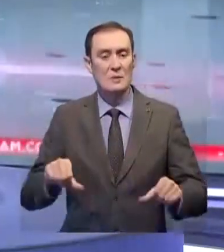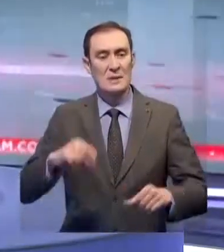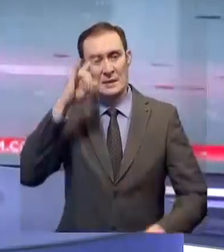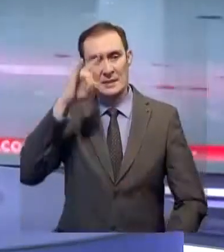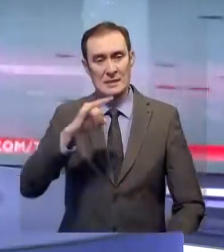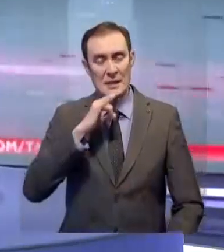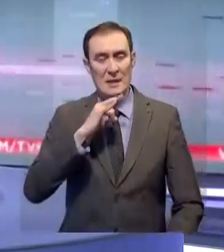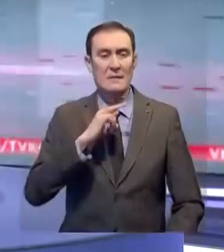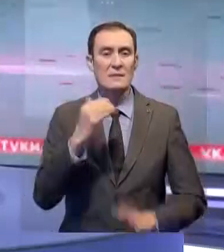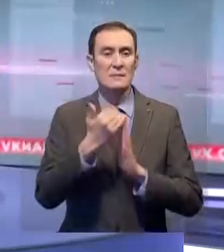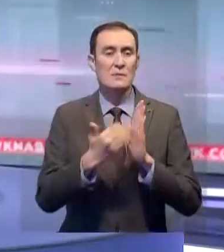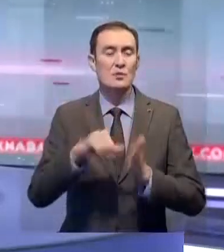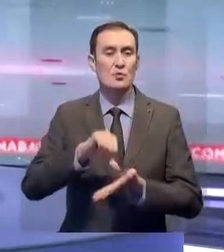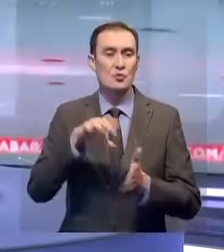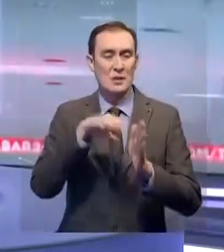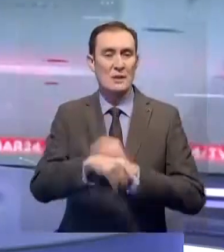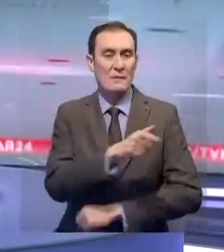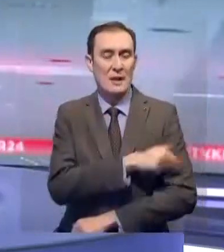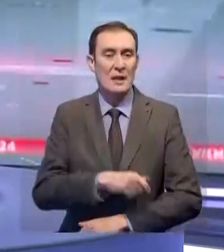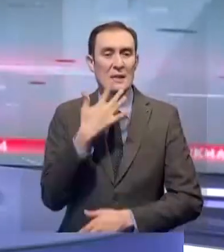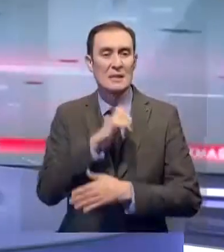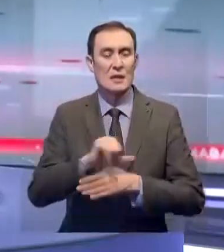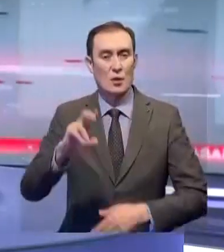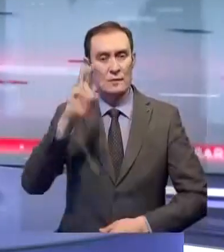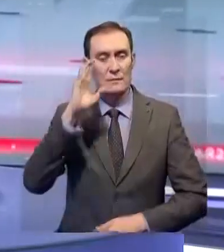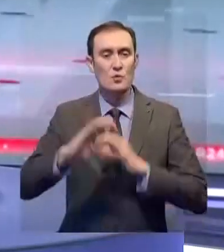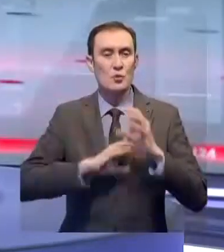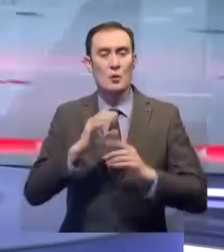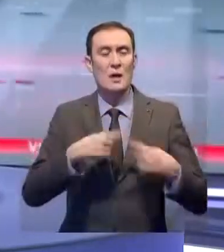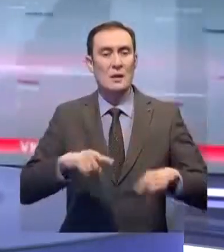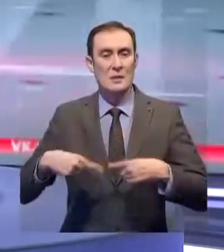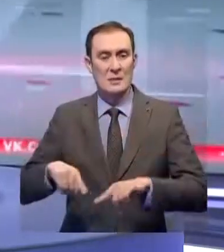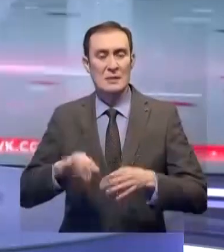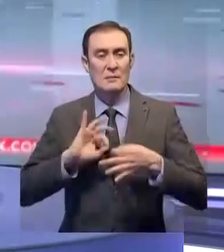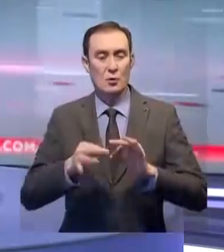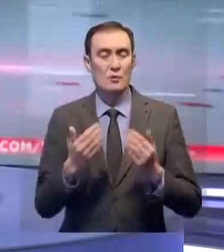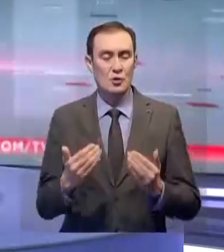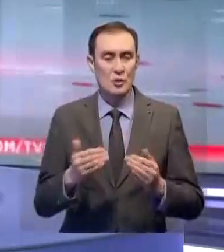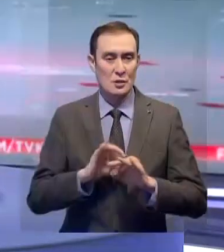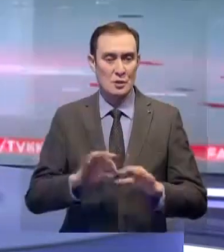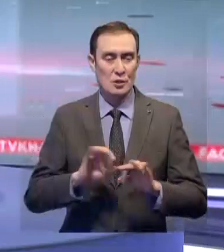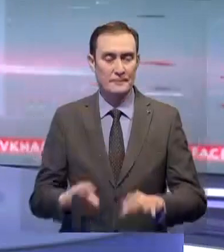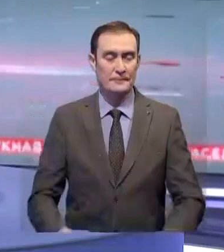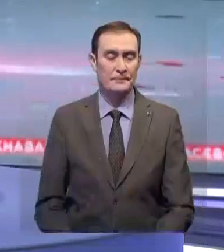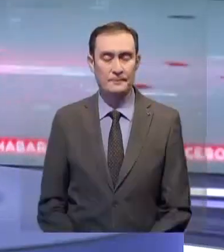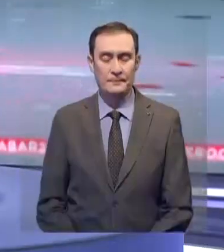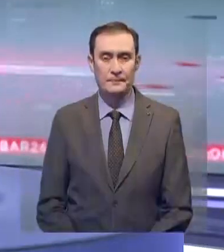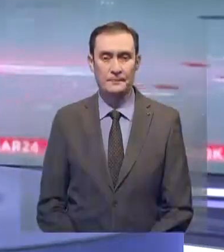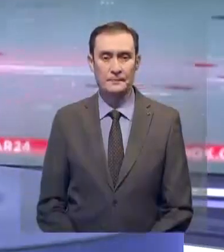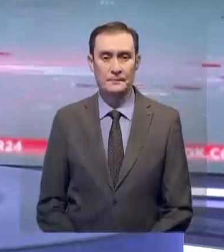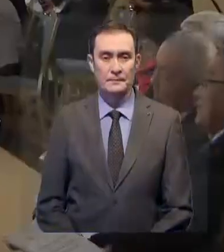комиссии Казахстана. В списке участников – делегации иностранных государств и международных организаций. Подробнее в материале Алишера Накипова.